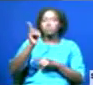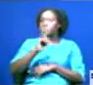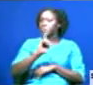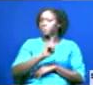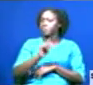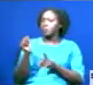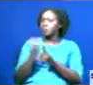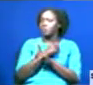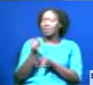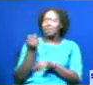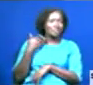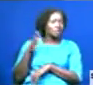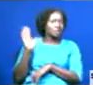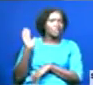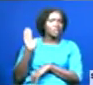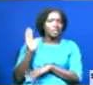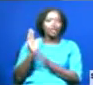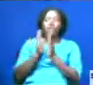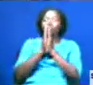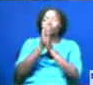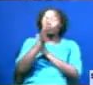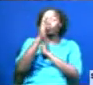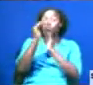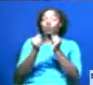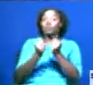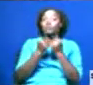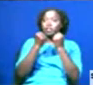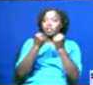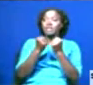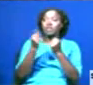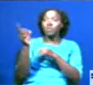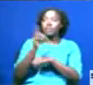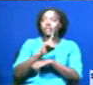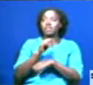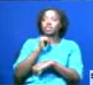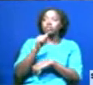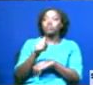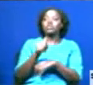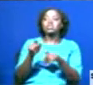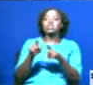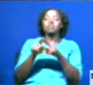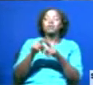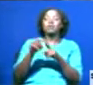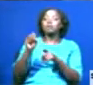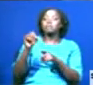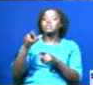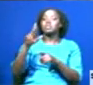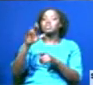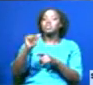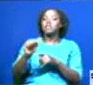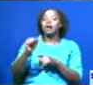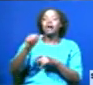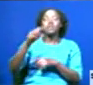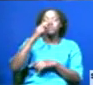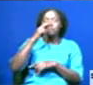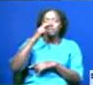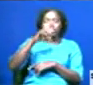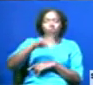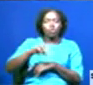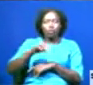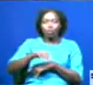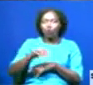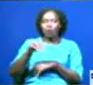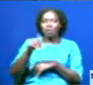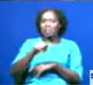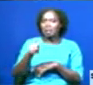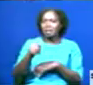fujo. Tuombe Mwenyezi Mungu atujalie nchi yetu siku moja tusije tukakuwa kama vile Syria, Sudan, Kongo. Ni jambo lingine